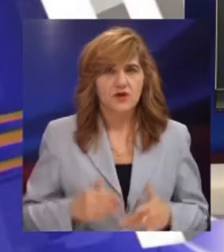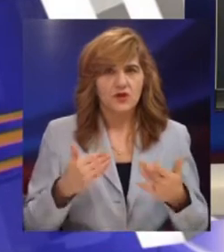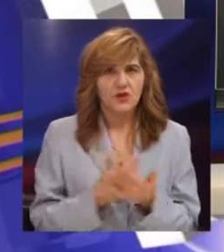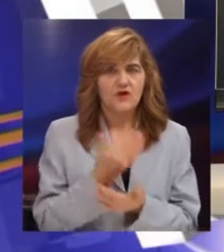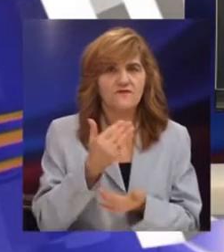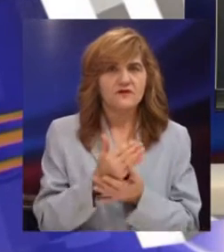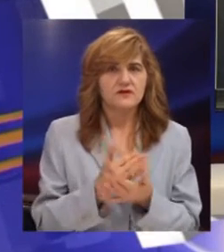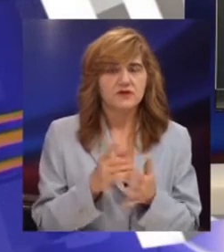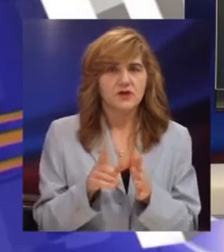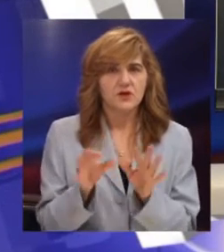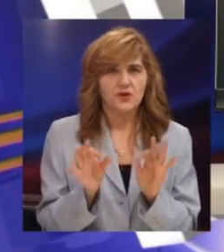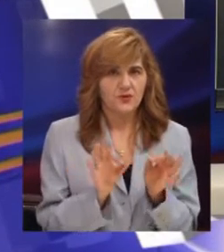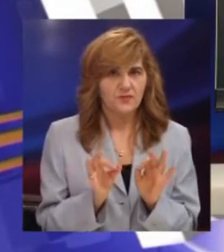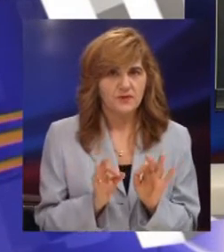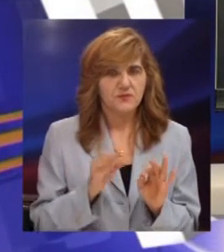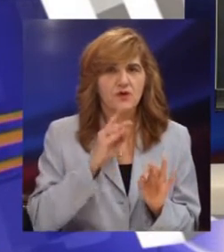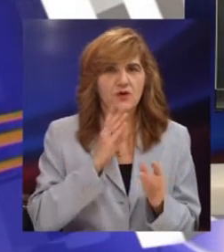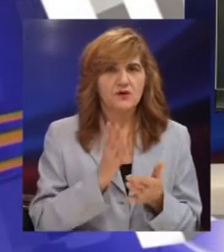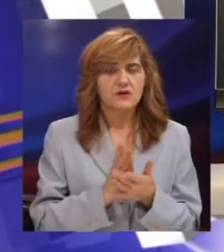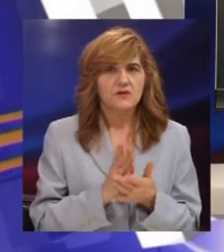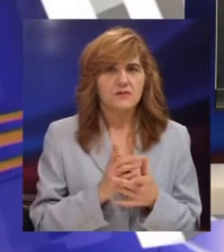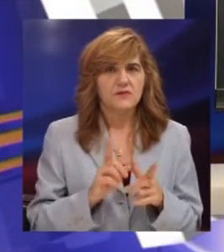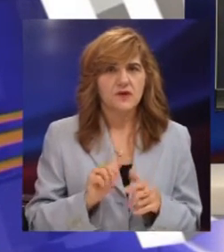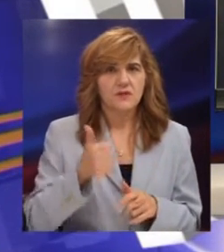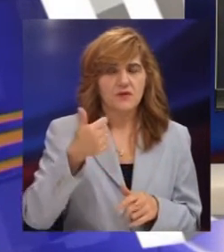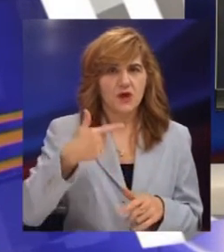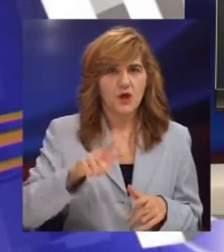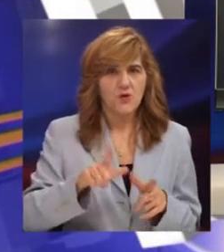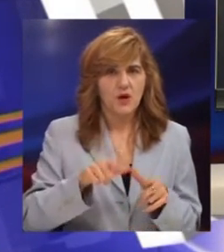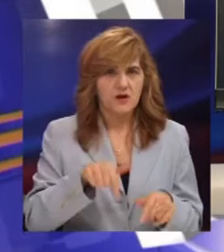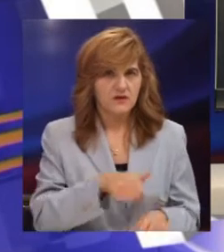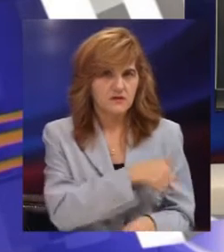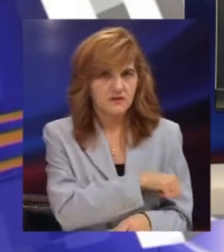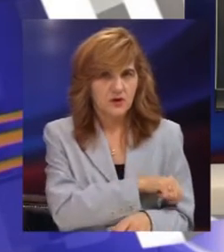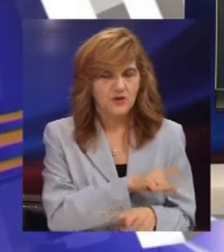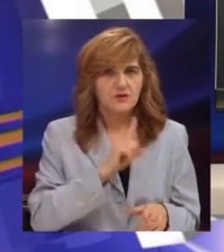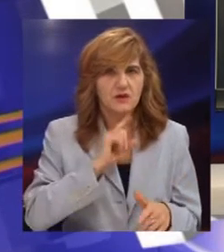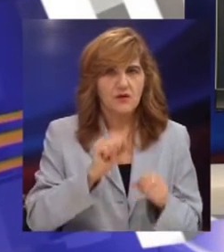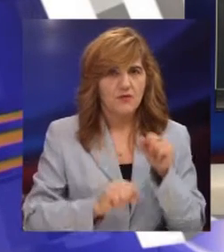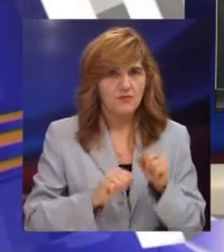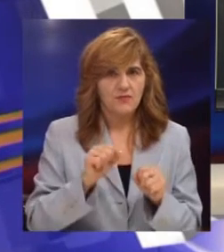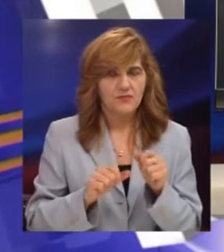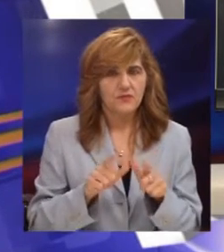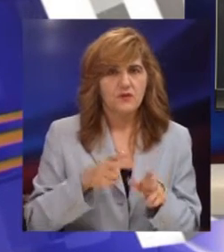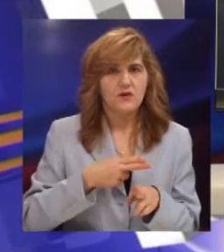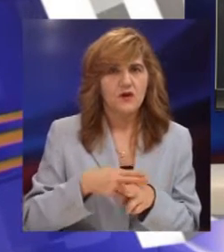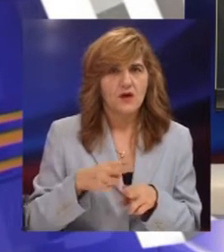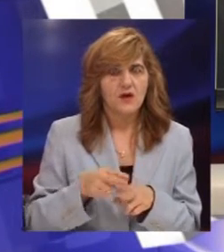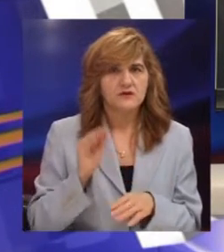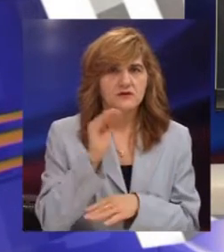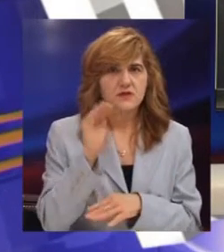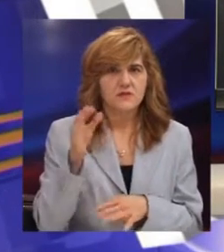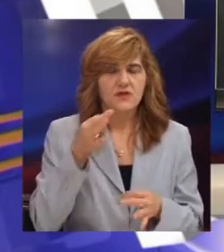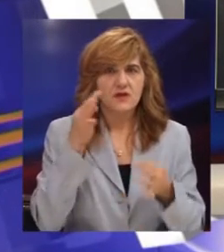Novim zakonom o izvršenju i obezbeđenju koji će na snagu stupiti 1. jula ove godine, veći deo postupka sprovođenja izvršenja će biti